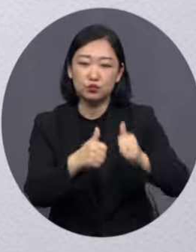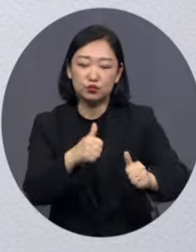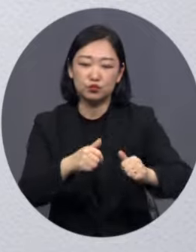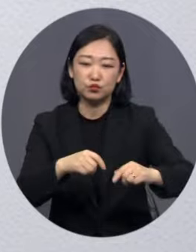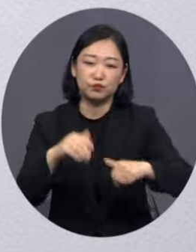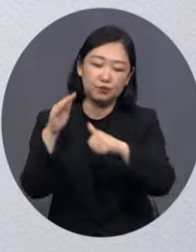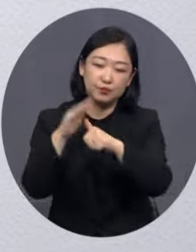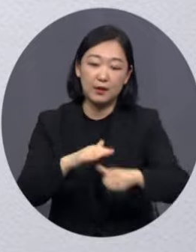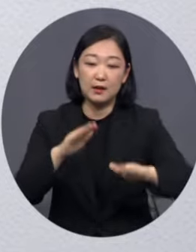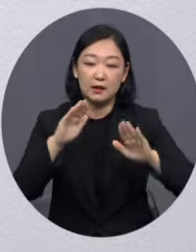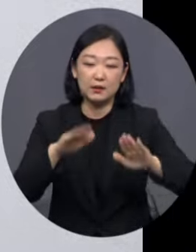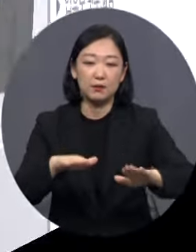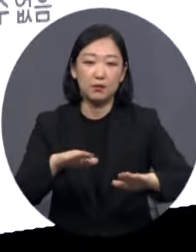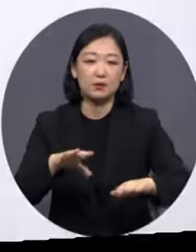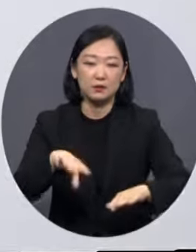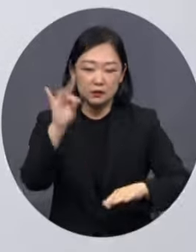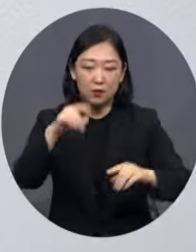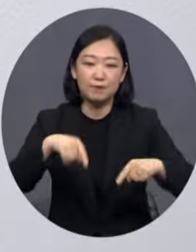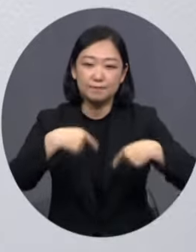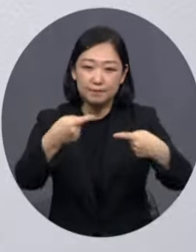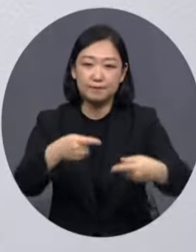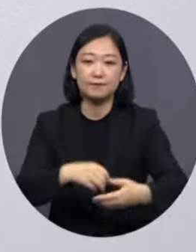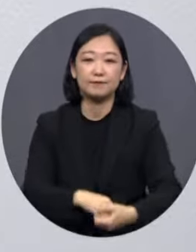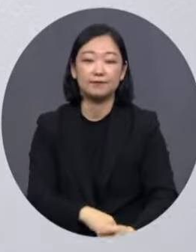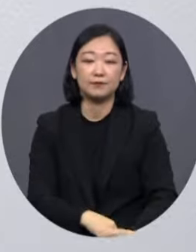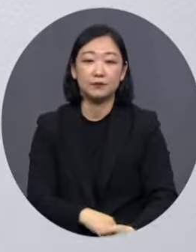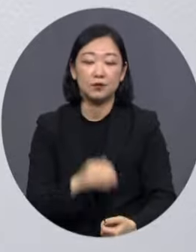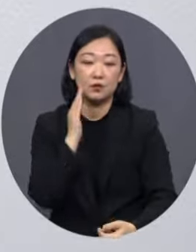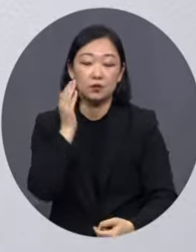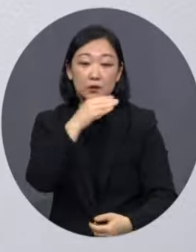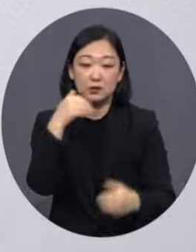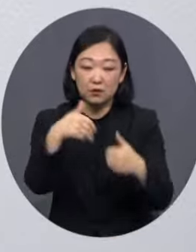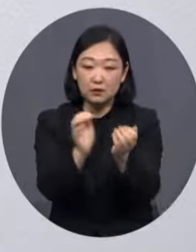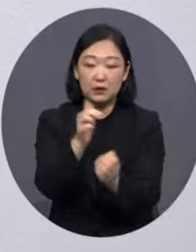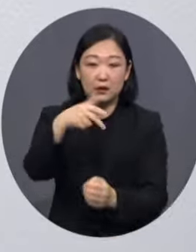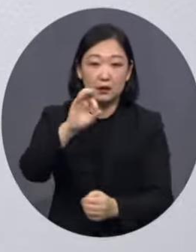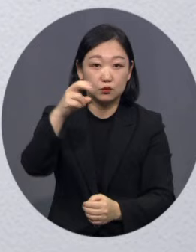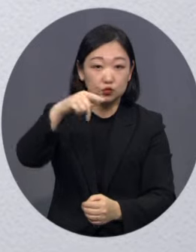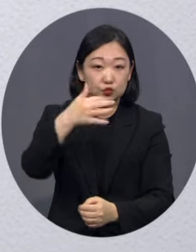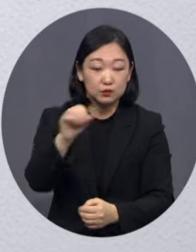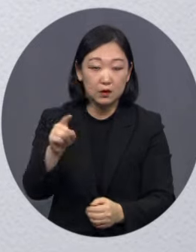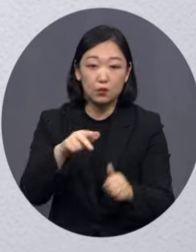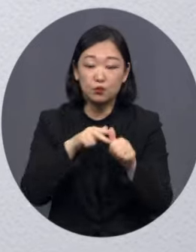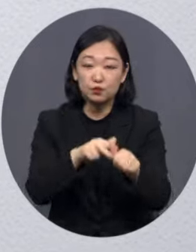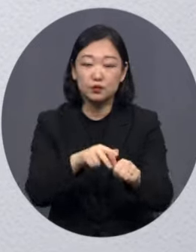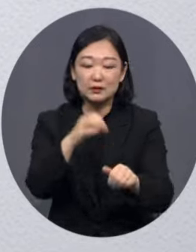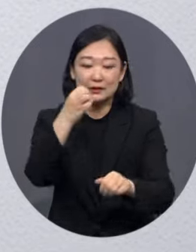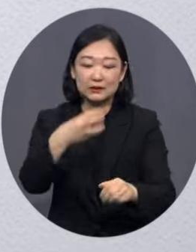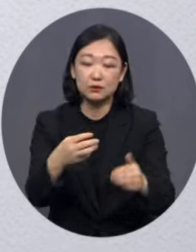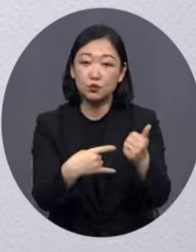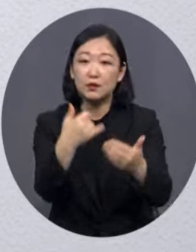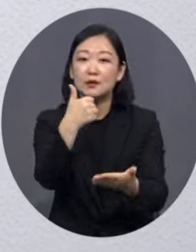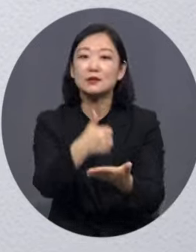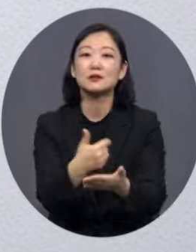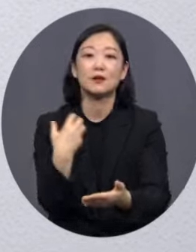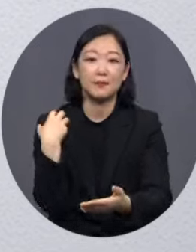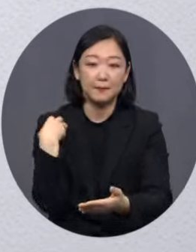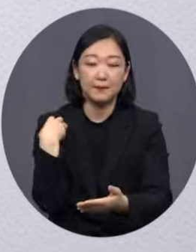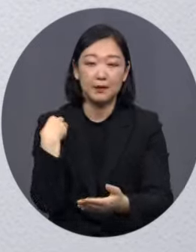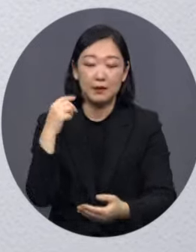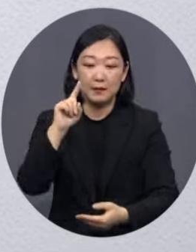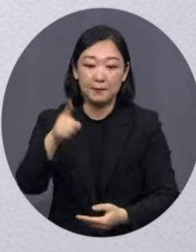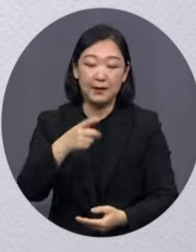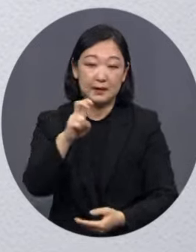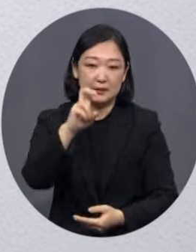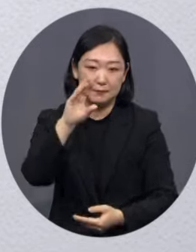출마하는 건 이번이 처음입니다 녹색 정의당 강수나 후보는 제주시을 위원장을 맡고 있으며 12